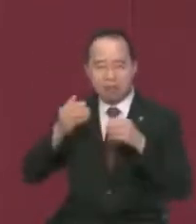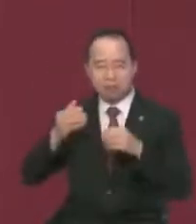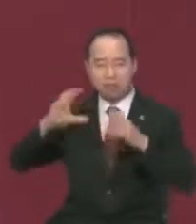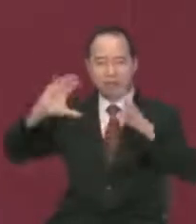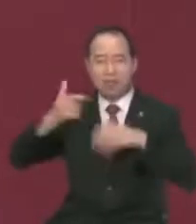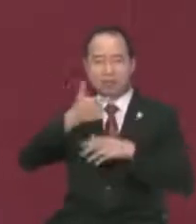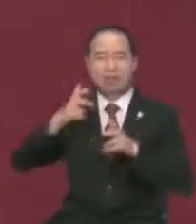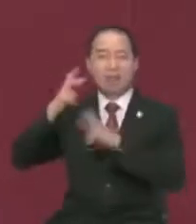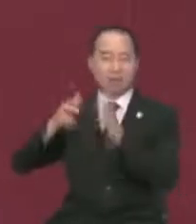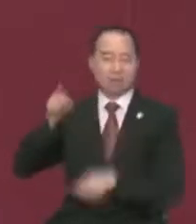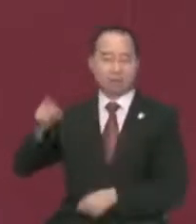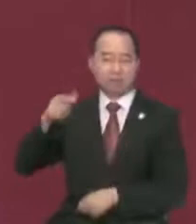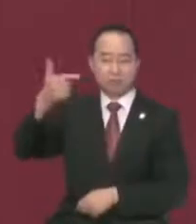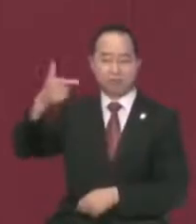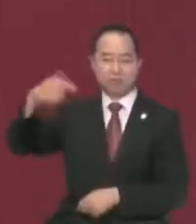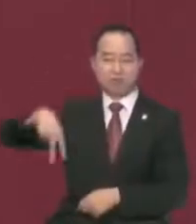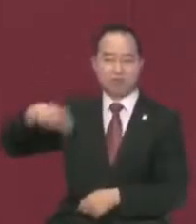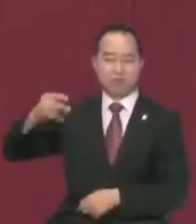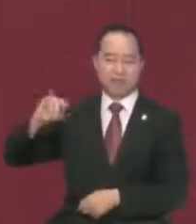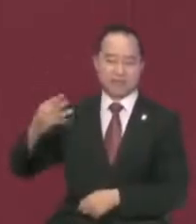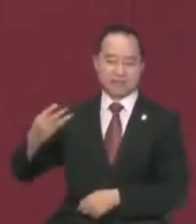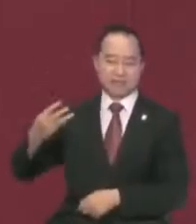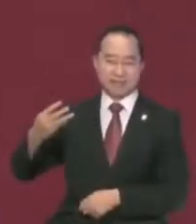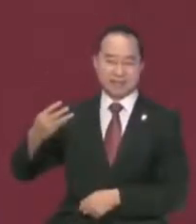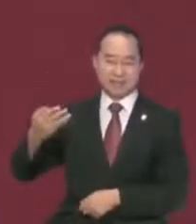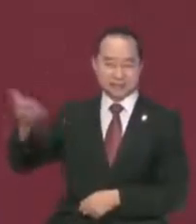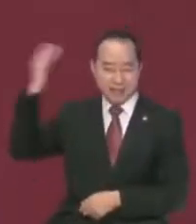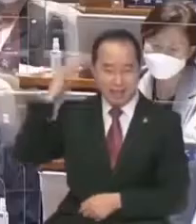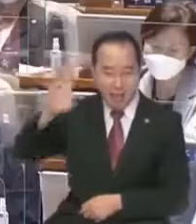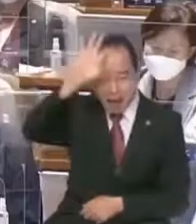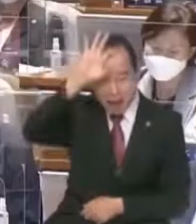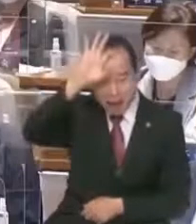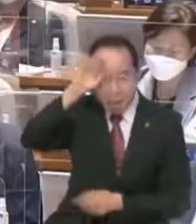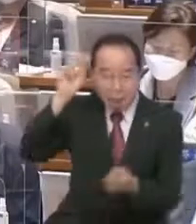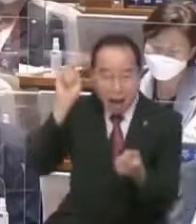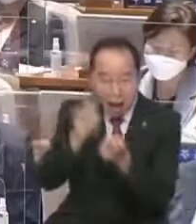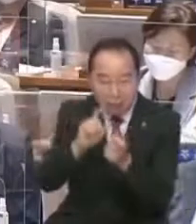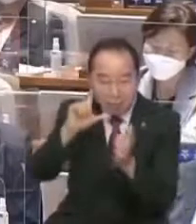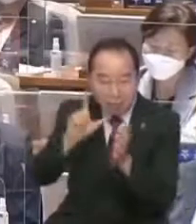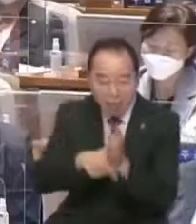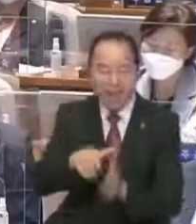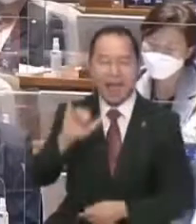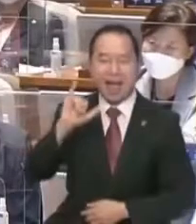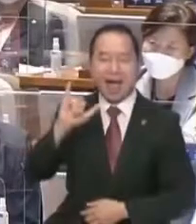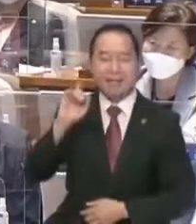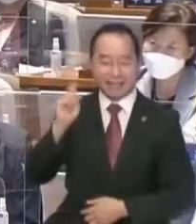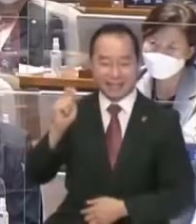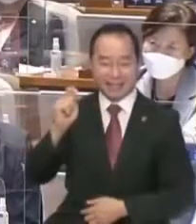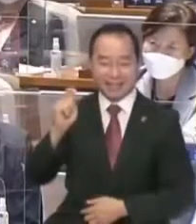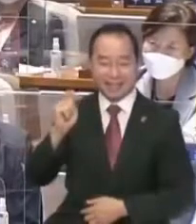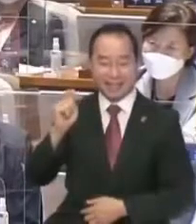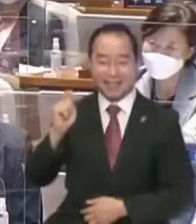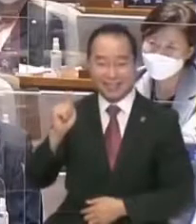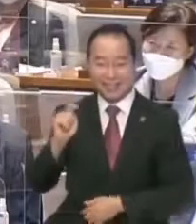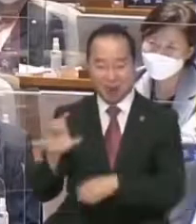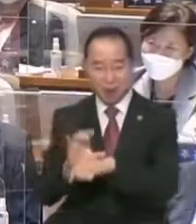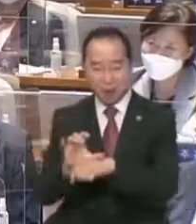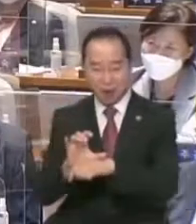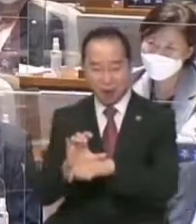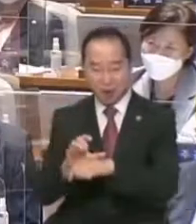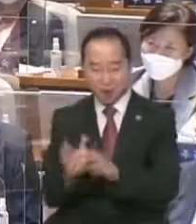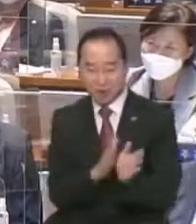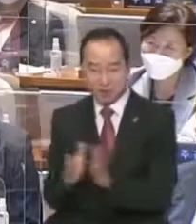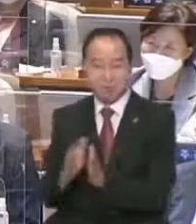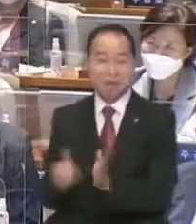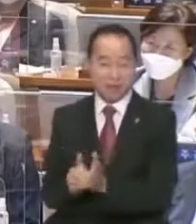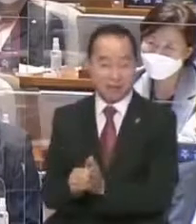우리는 IMF 외환위기 때 IT 강국을 준비했습니다. 이번에 우리는 코로나 위기 속에서 포스트